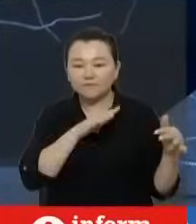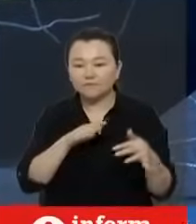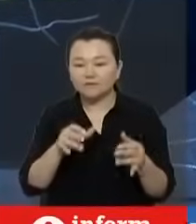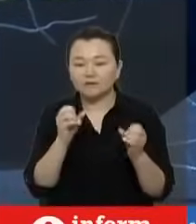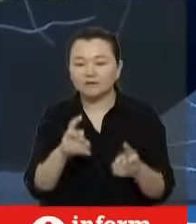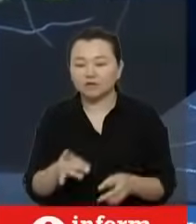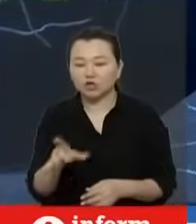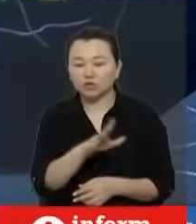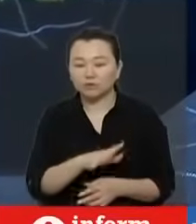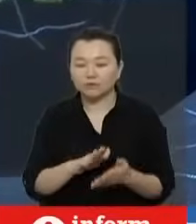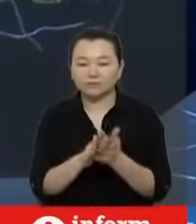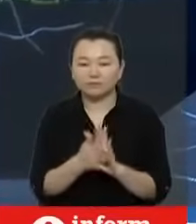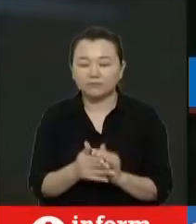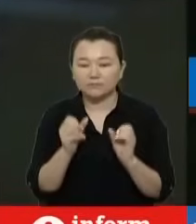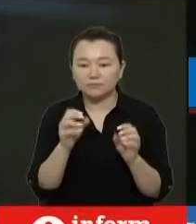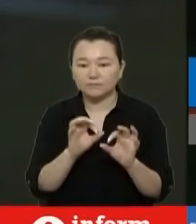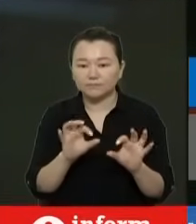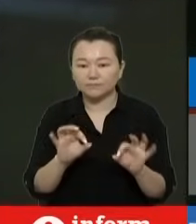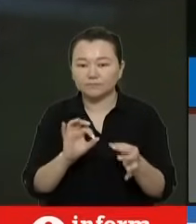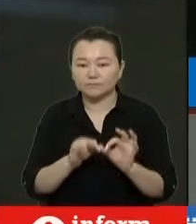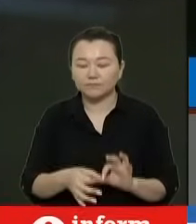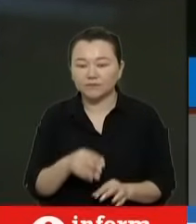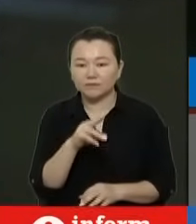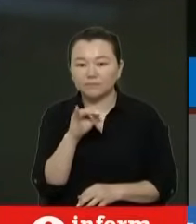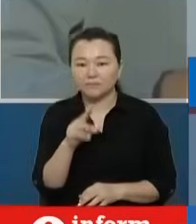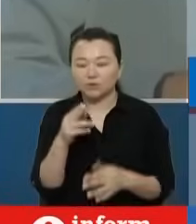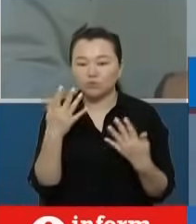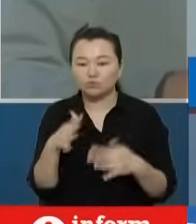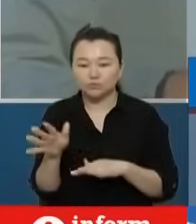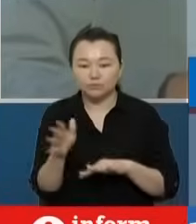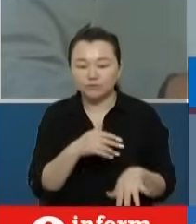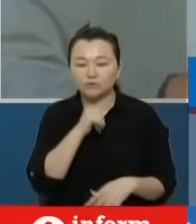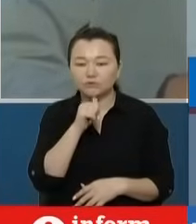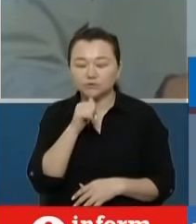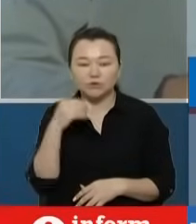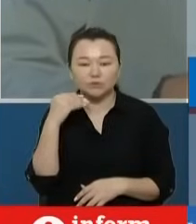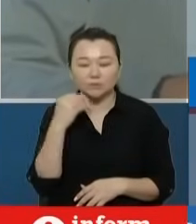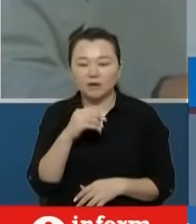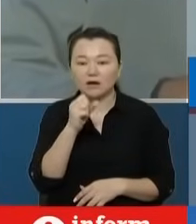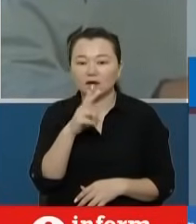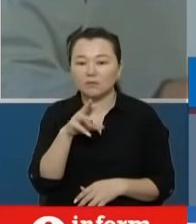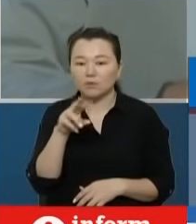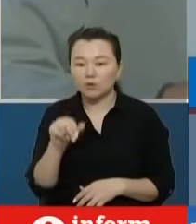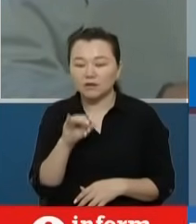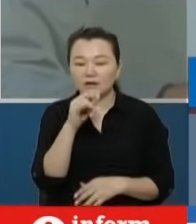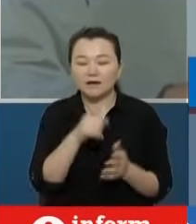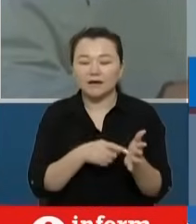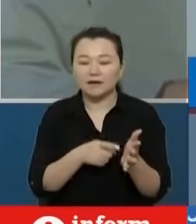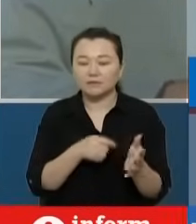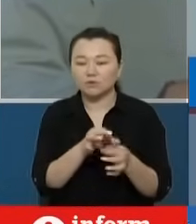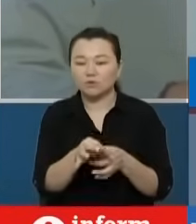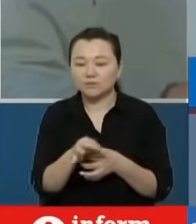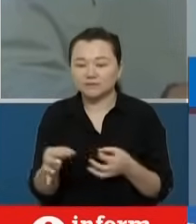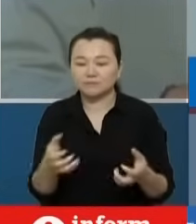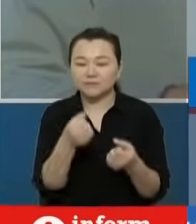регионах, расскажет Еламан Раймбеков. Пик паводков уже прошел в Костанайской, Актюбинской, Акмолинской и Карагандинской областях. Спасено